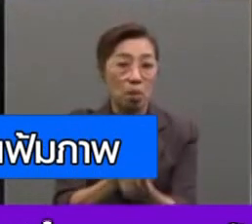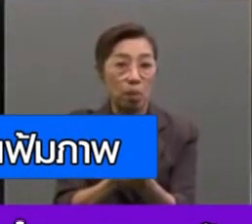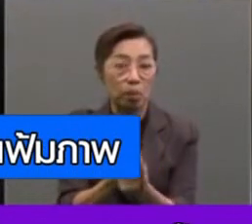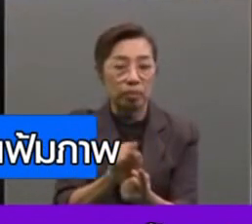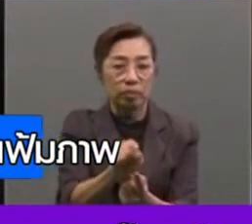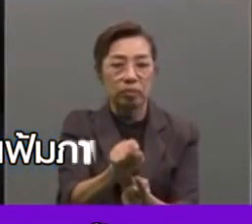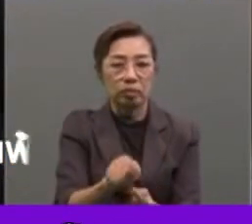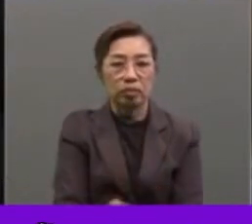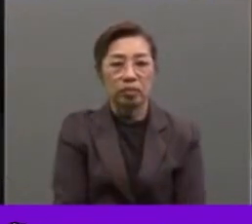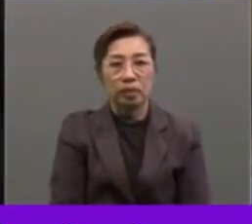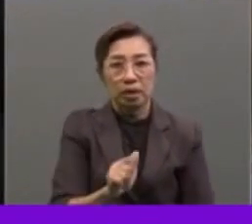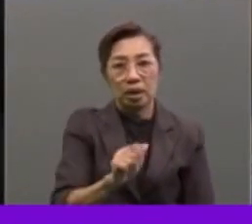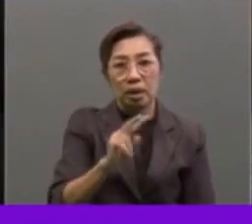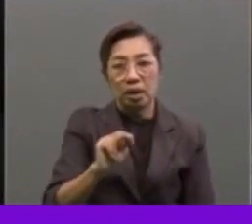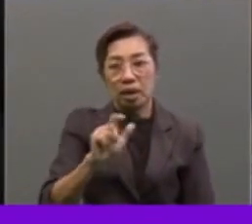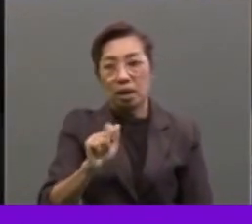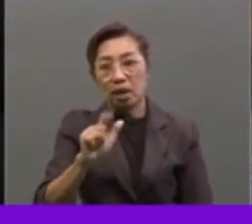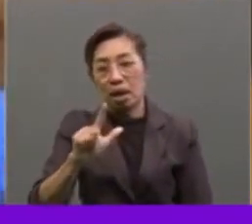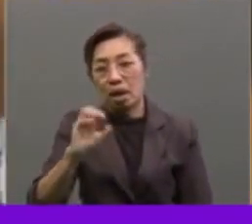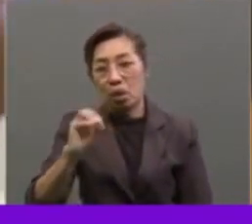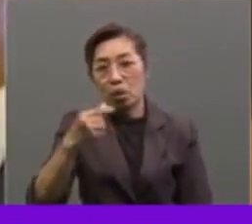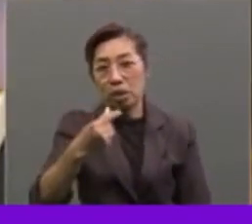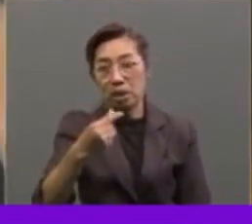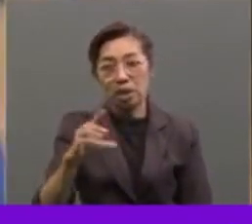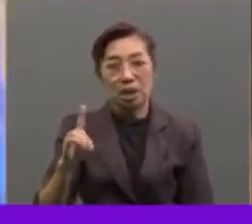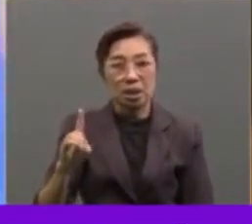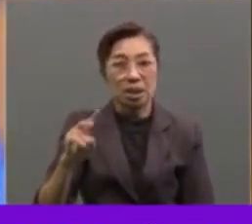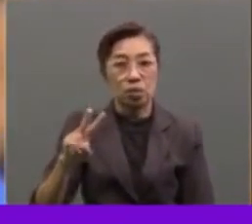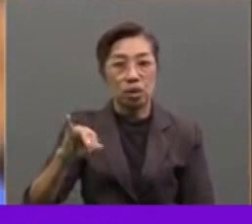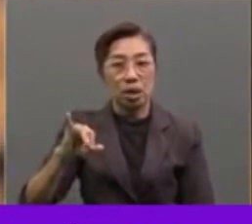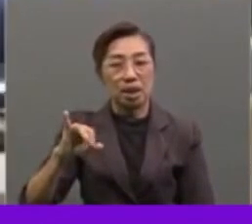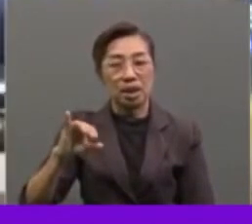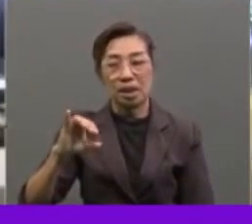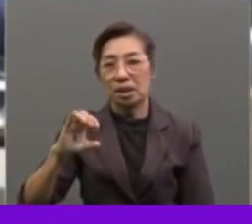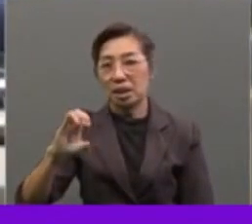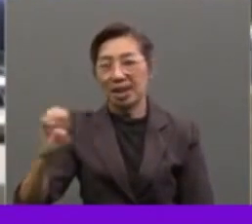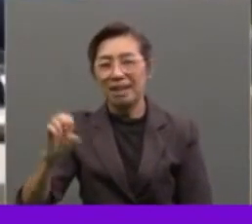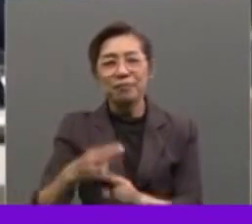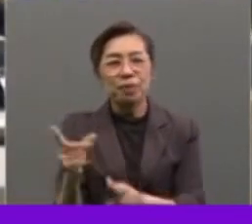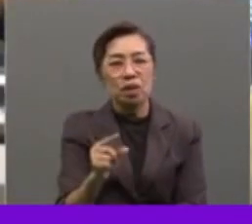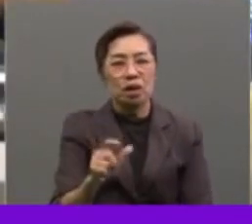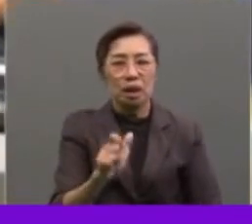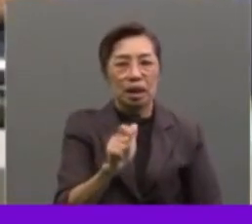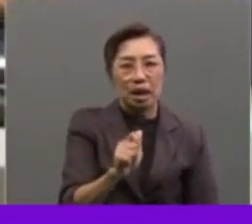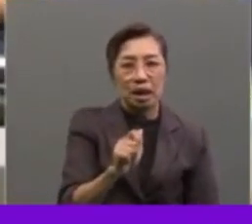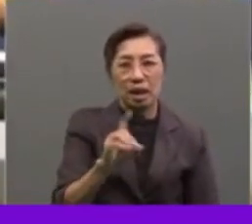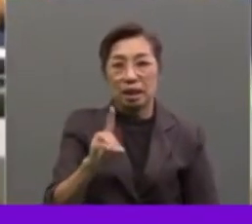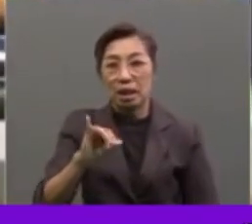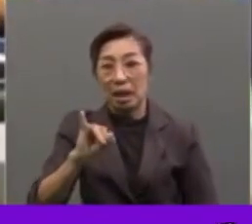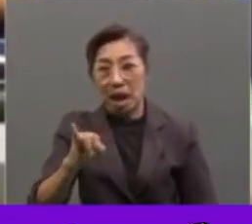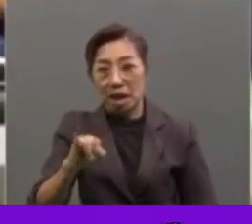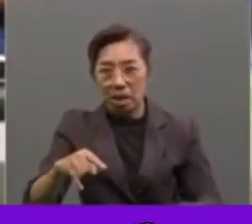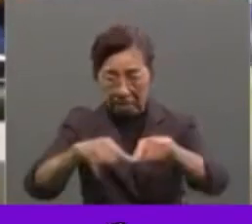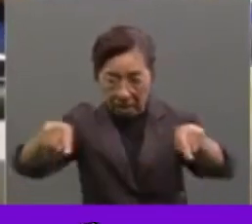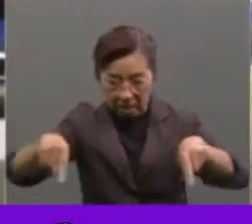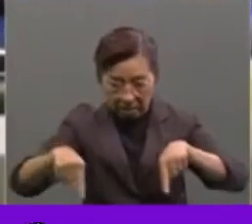ประโยชน์ของทั้ง 2ฝ่ายซึ่งรัฐบาลก็มีนโยบายสำคัญสำหรับภาคเอกชนสหรัฐนะครับทางด้านของการลง